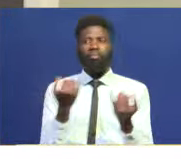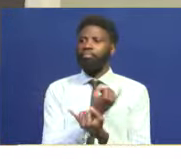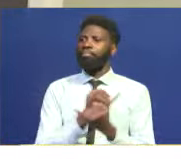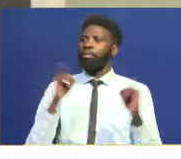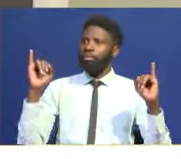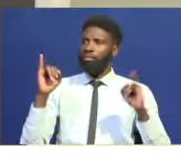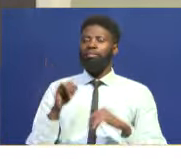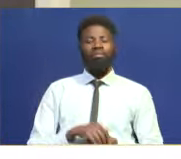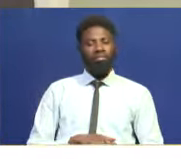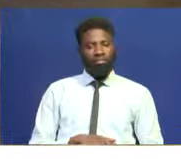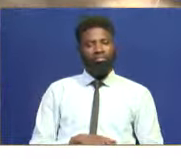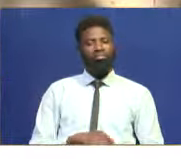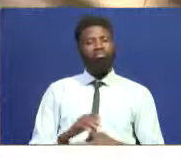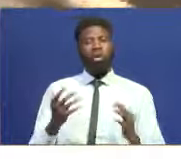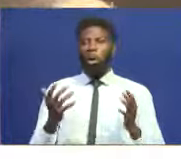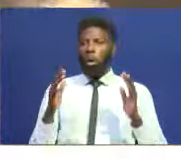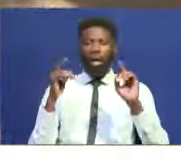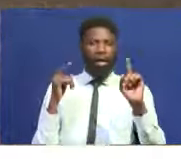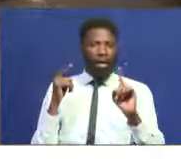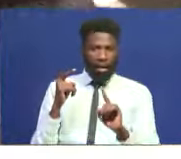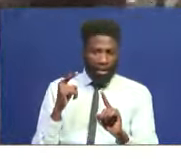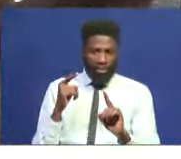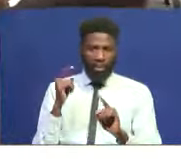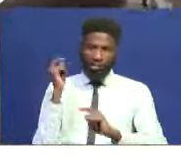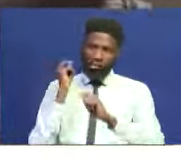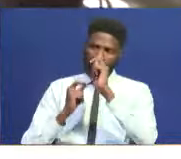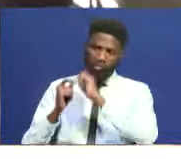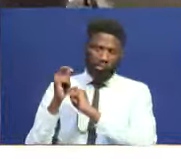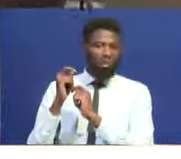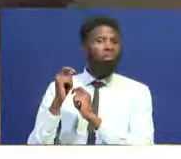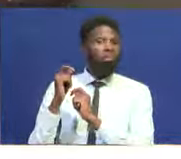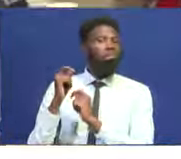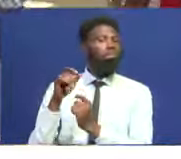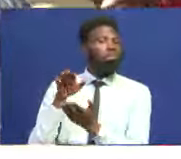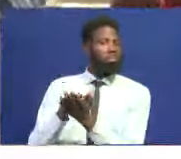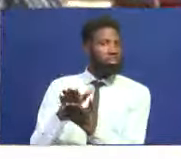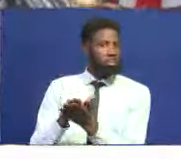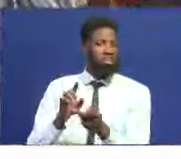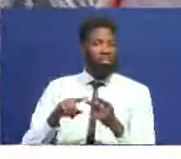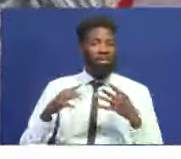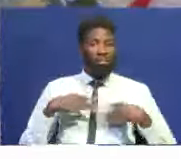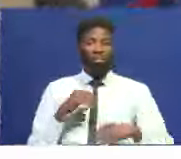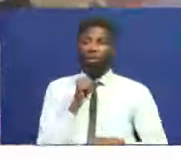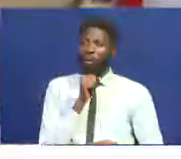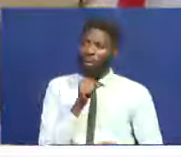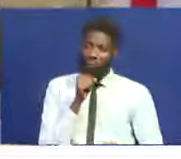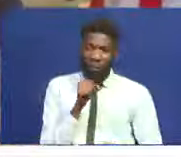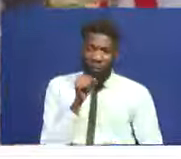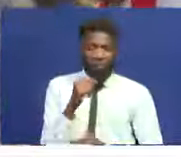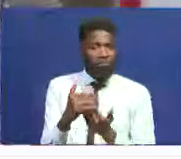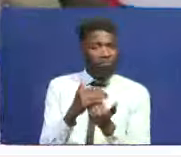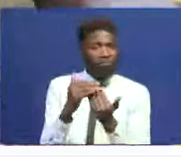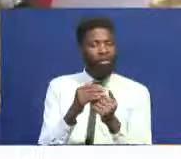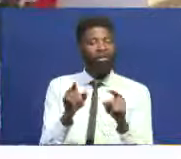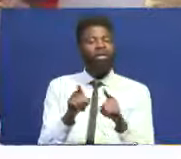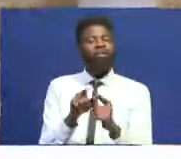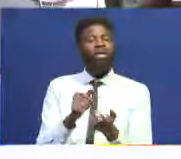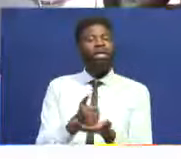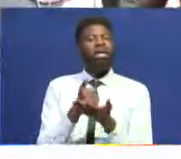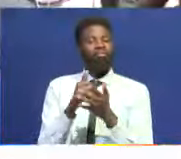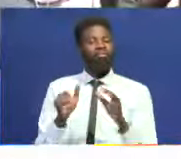kukuza utamaduni, kuwalinda wakongwe kwa ajili ya uwiano na umoja katika kaunti ya Kilifi, itaendelea hadi Jumanne wiki